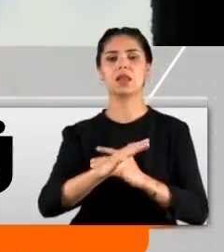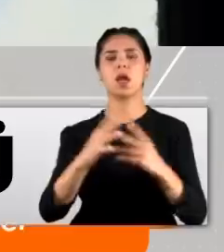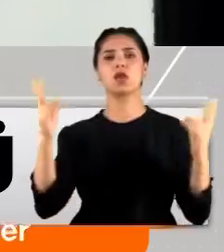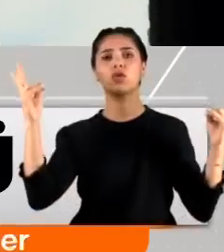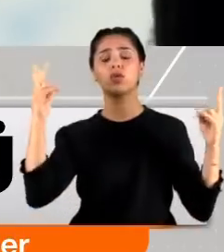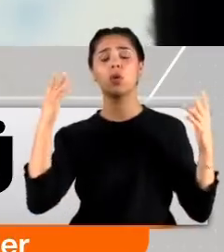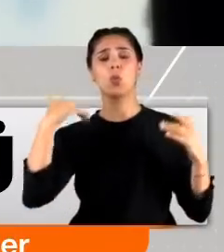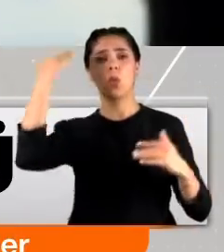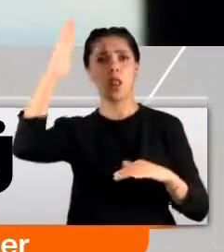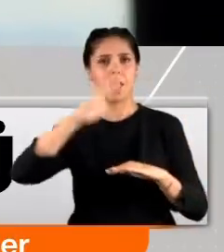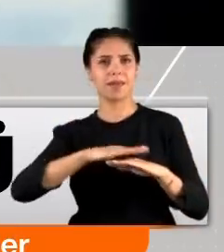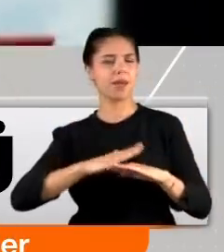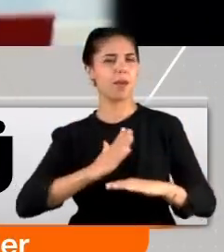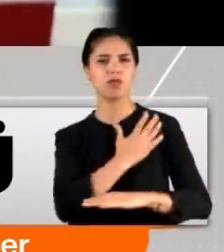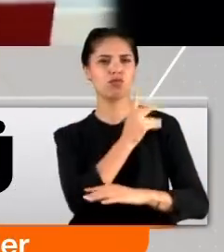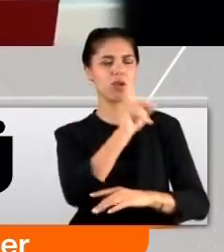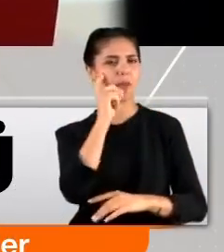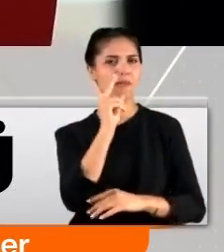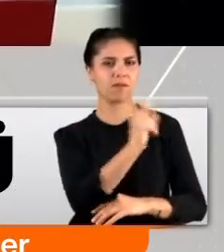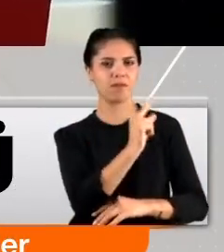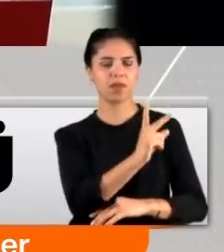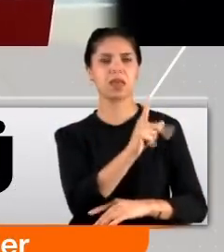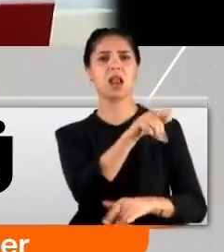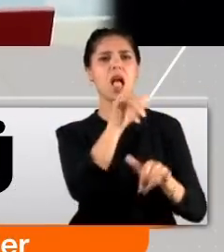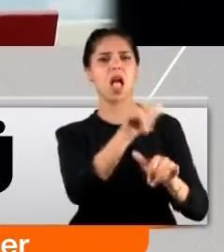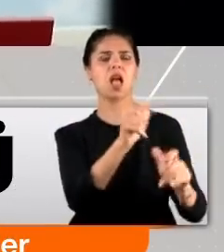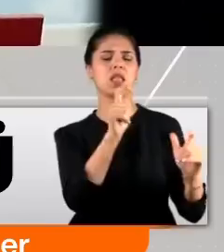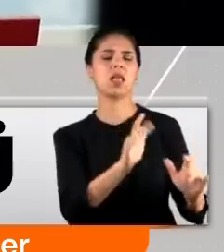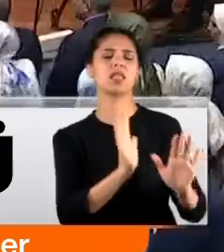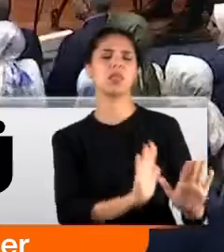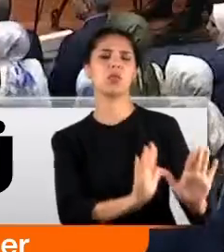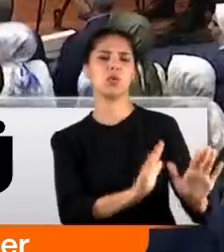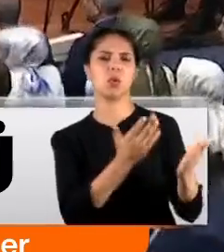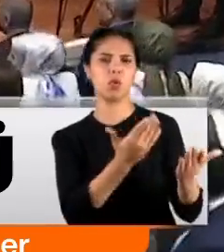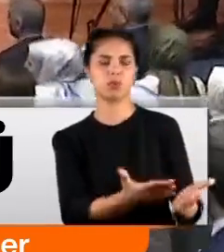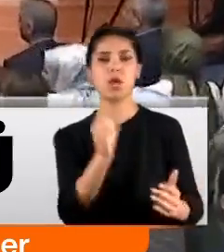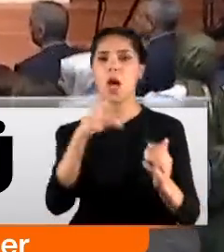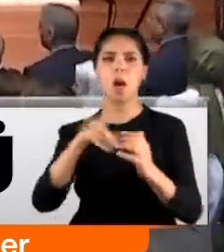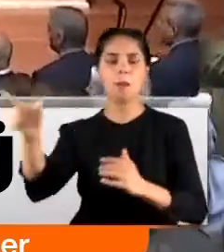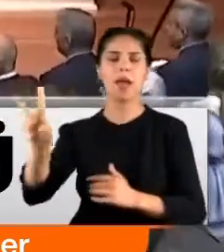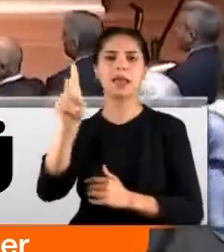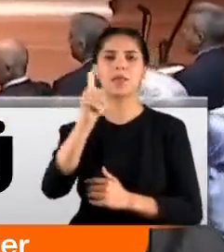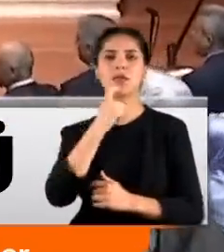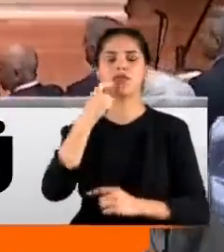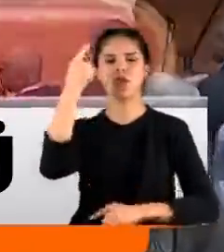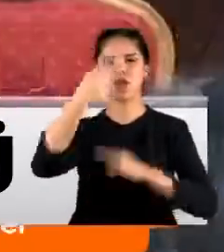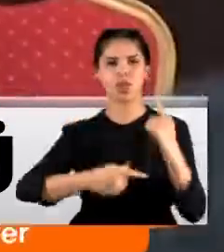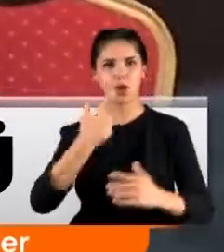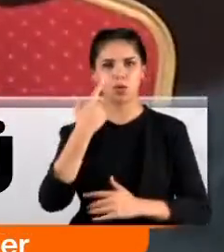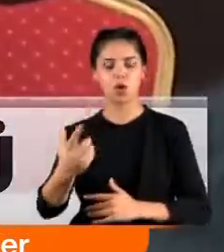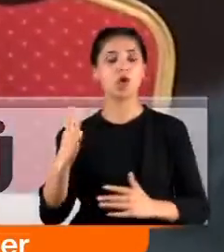üstenci CHP zihniyeti yerinde saymayı sürdürüyor. AK Parti'nin 21. yaş